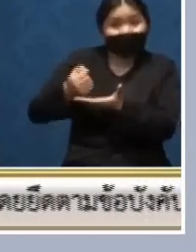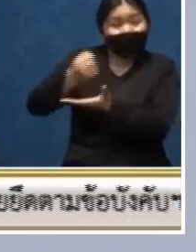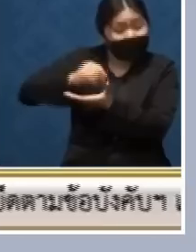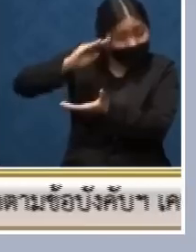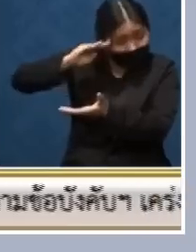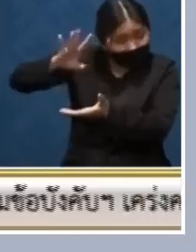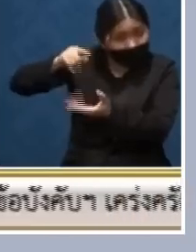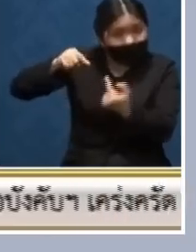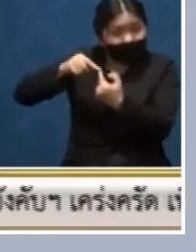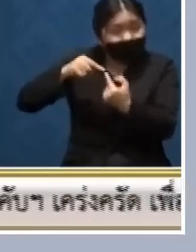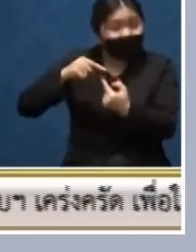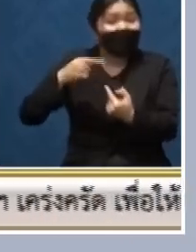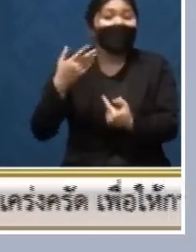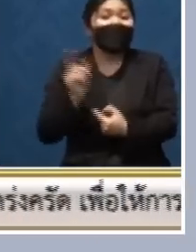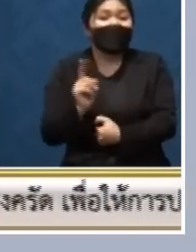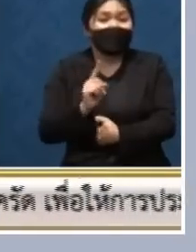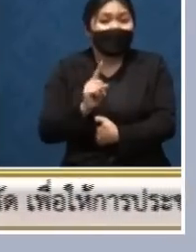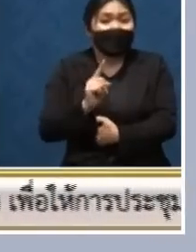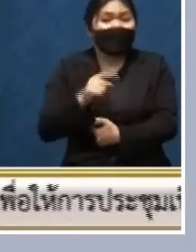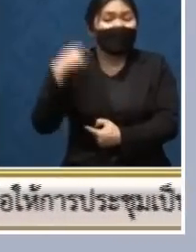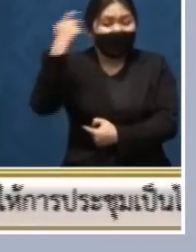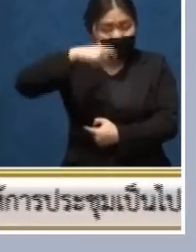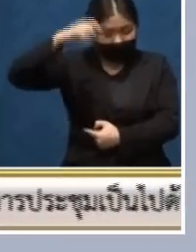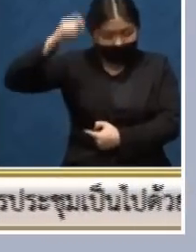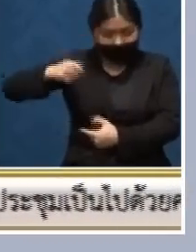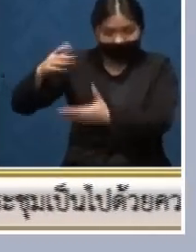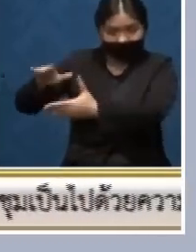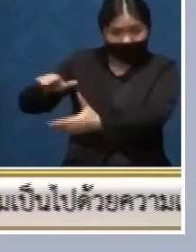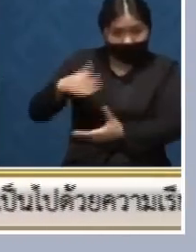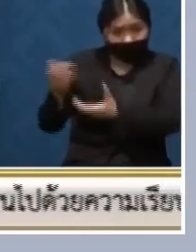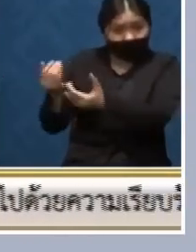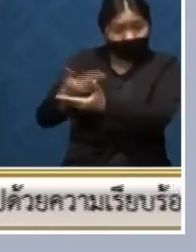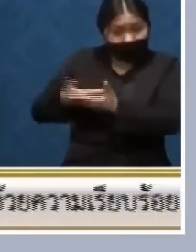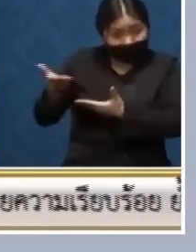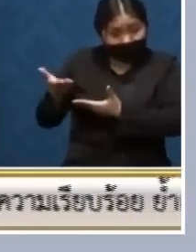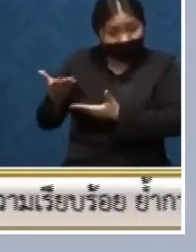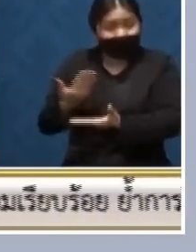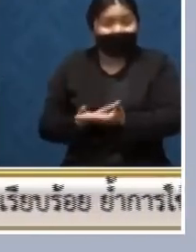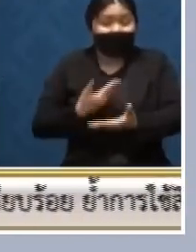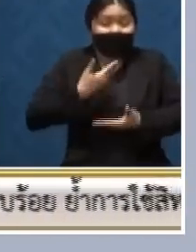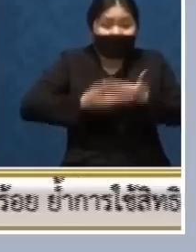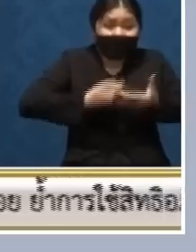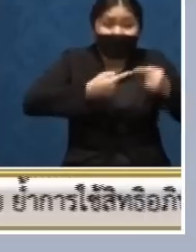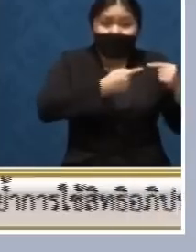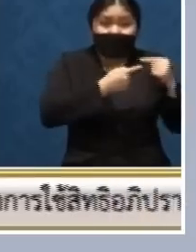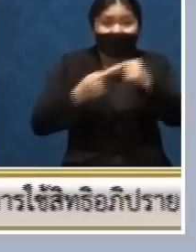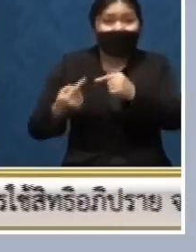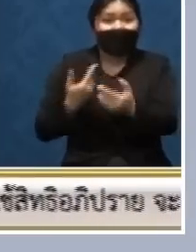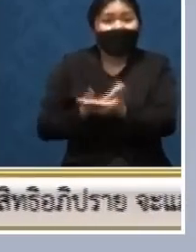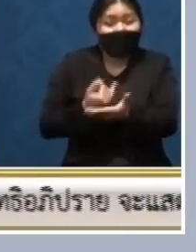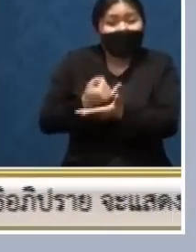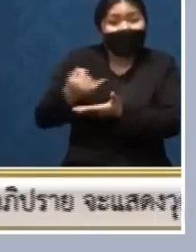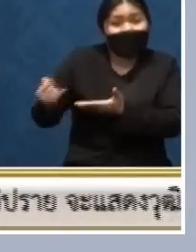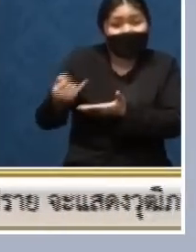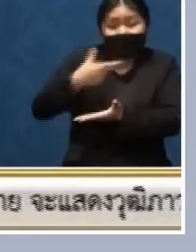นี้สมาชิกพรรคเศรษฐกิจไทยโดยเฉพาะตัวแทนของแต่ละจังหวัดกำลังจะไปดำเนินคดีกับนายรังสิมันต์เช่นเดียว